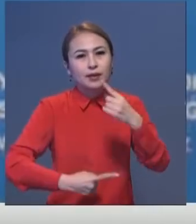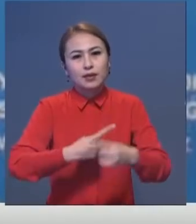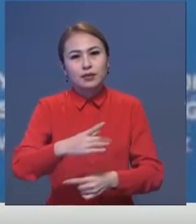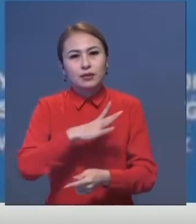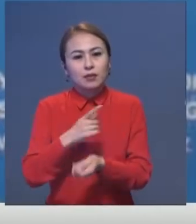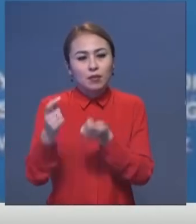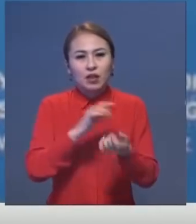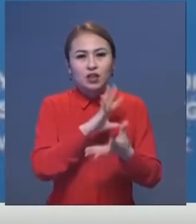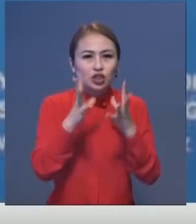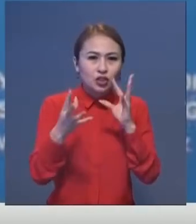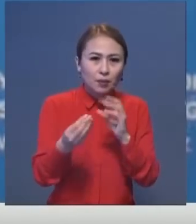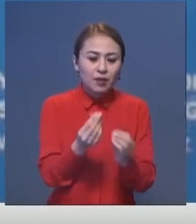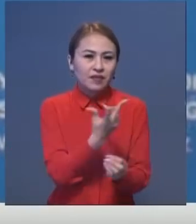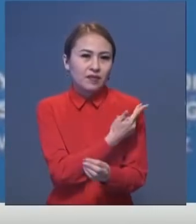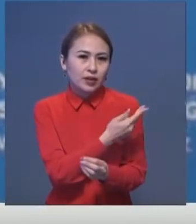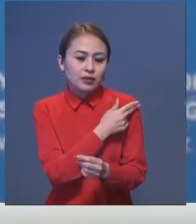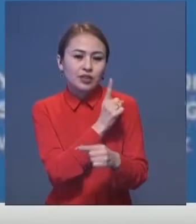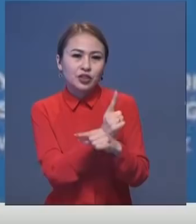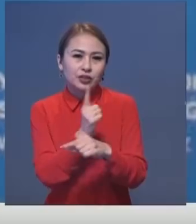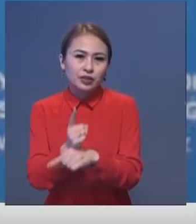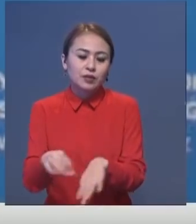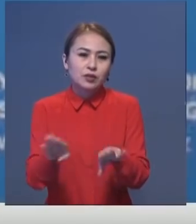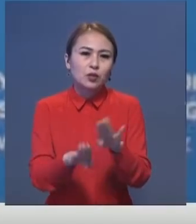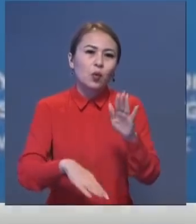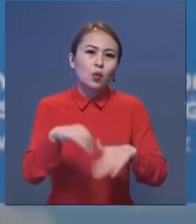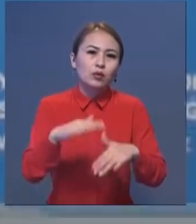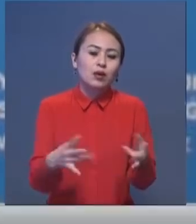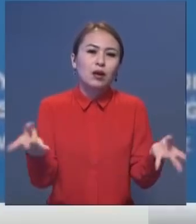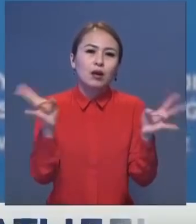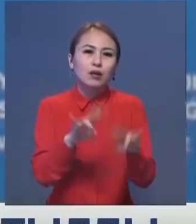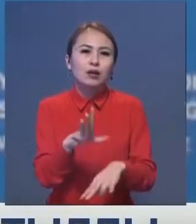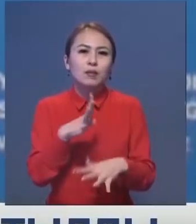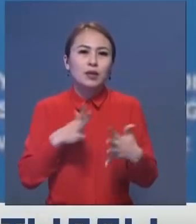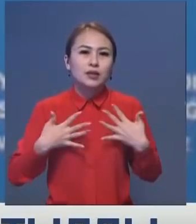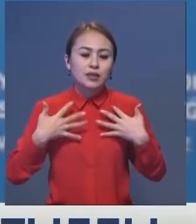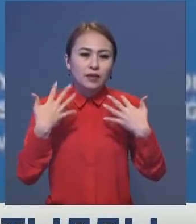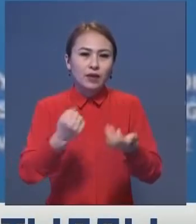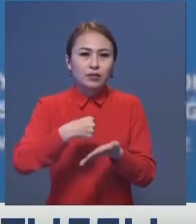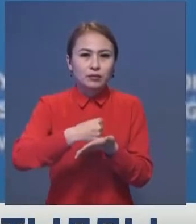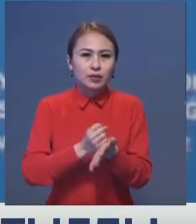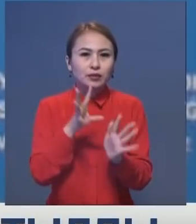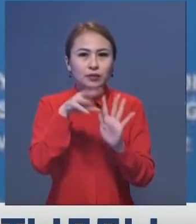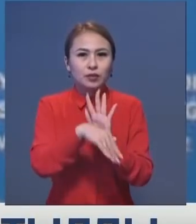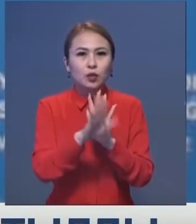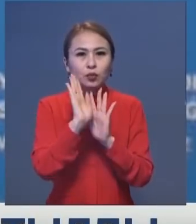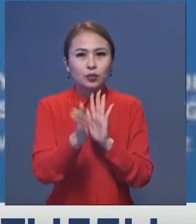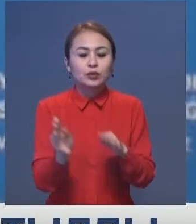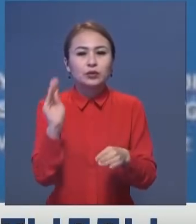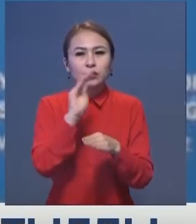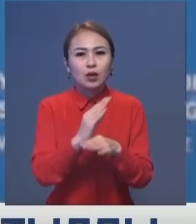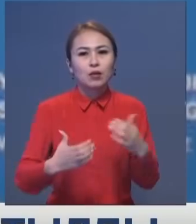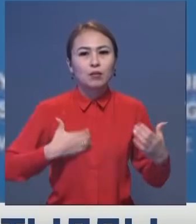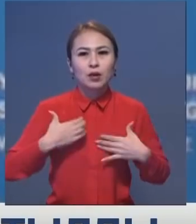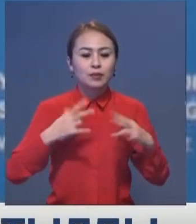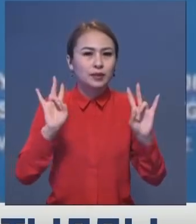келгенше жаппай вакцинациялауды шектейміз. Қолда қалған екпені денсаулық сақтау министрлігі бекіткен топқа салатын боламыз. Тұрғындарға